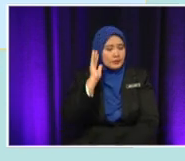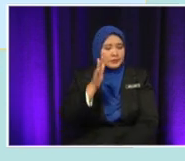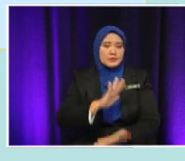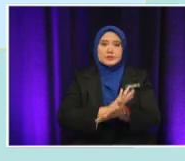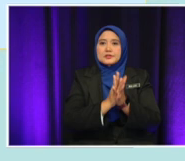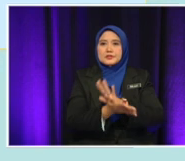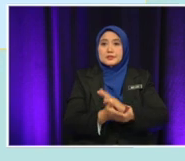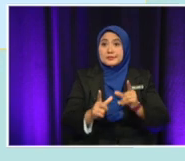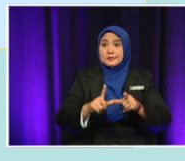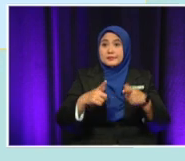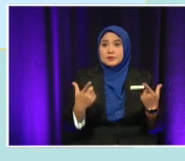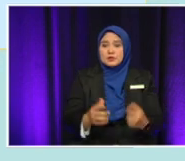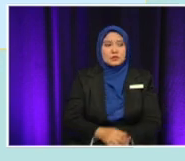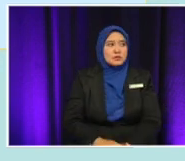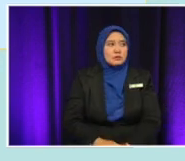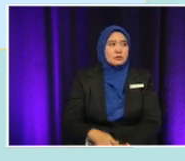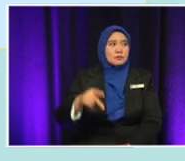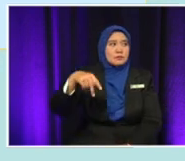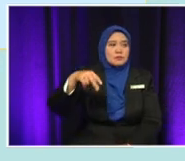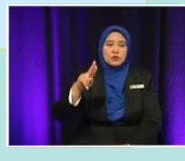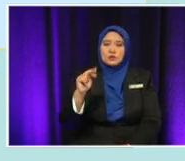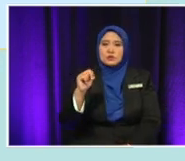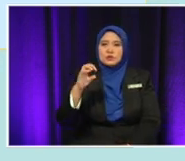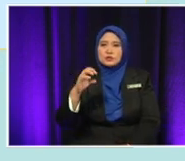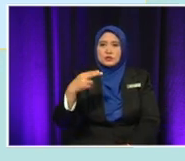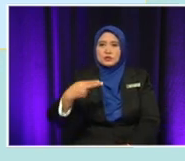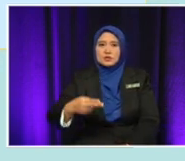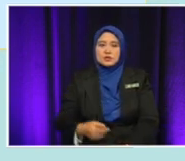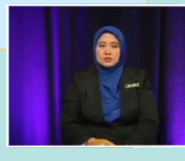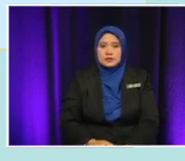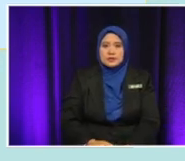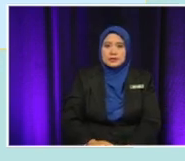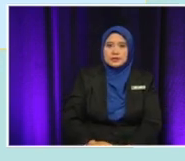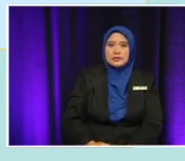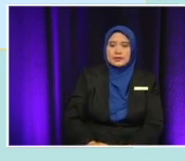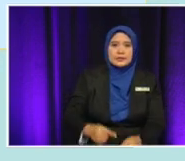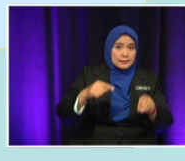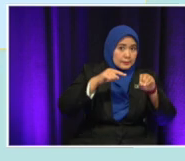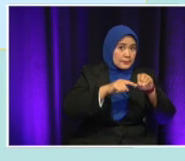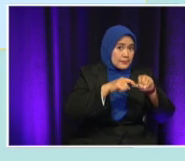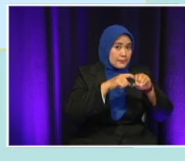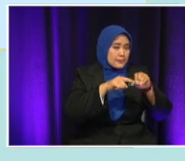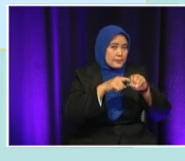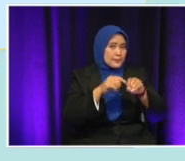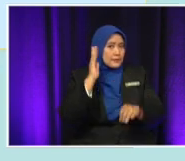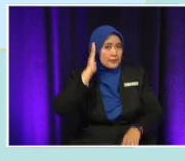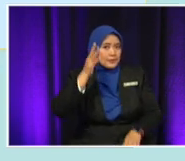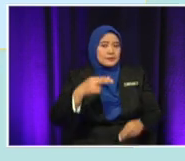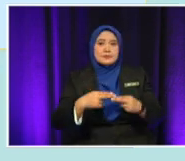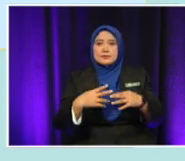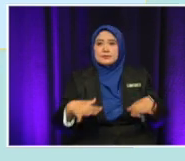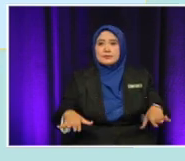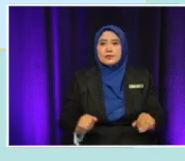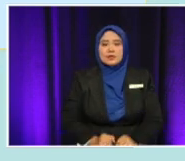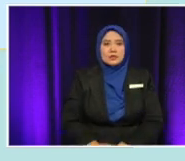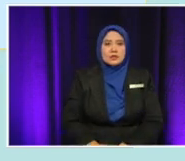ya betul kemudian punch kita tebu macam kita gunakan Oke dia akan hilang Oke kemudian device kita